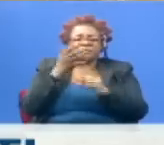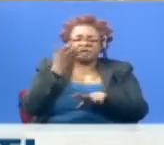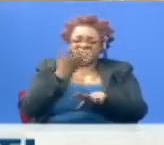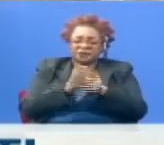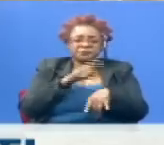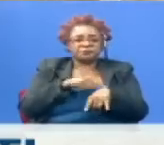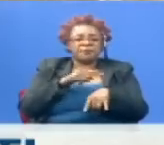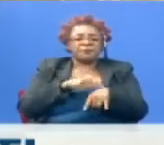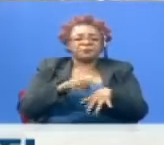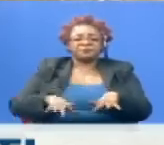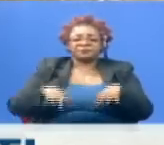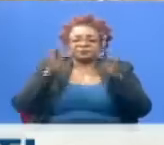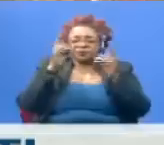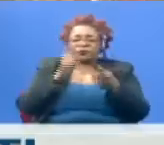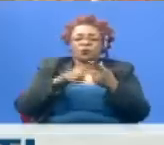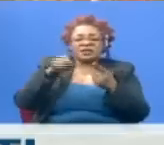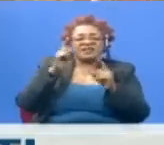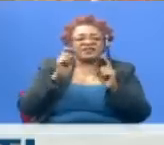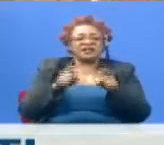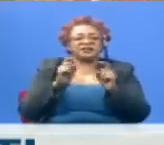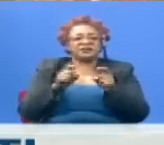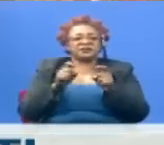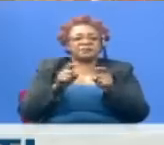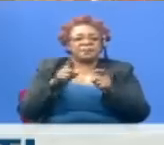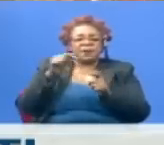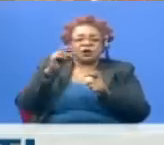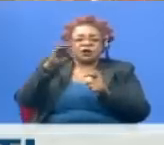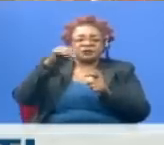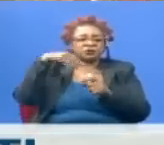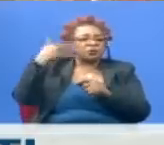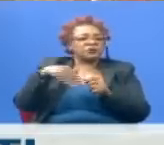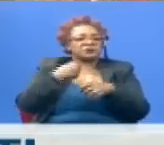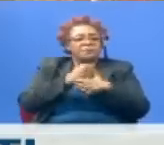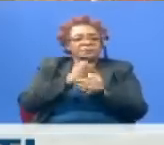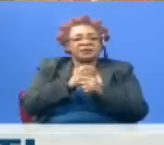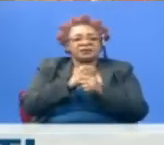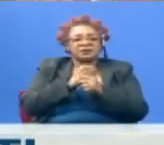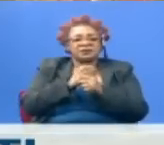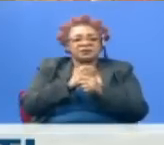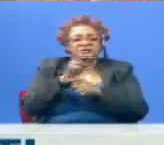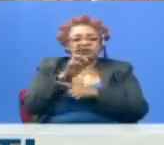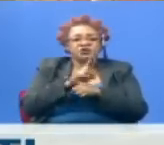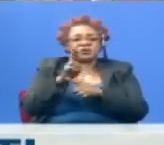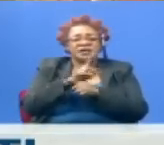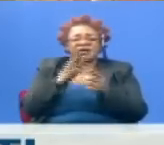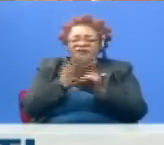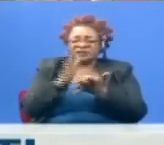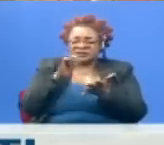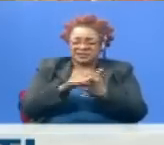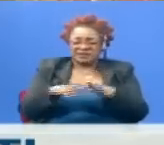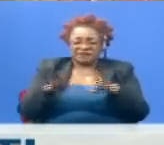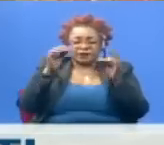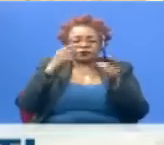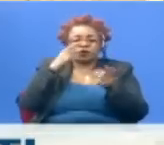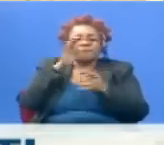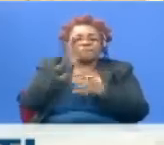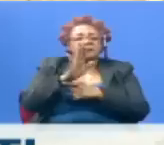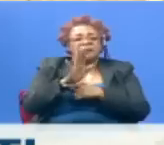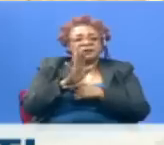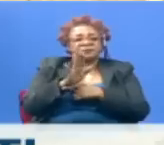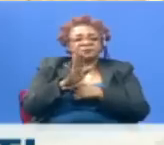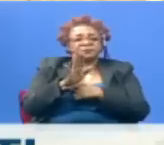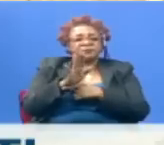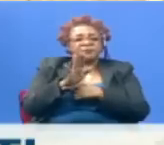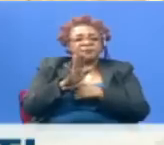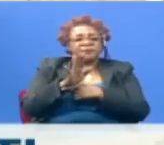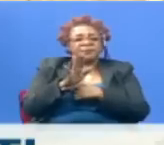kupata vifaa anavyohitaji, Lawrence hulazimika kuunda akitumia vifaa anavyopata nyumbani kwake. Oh,